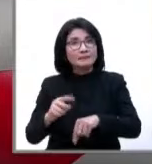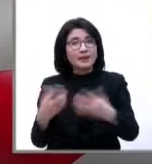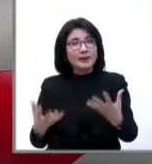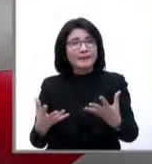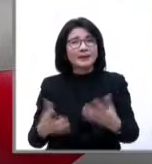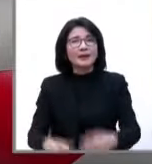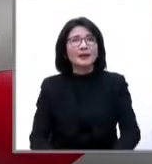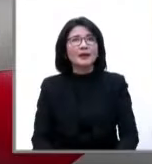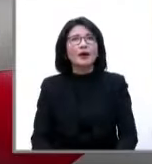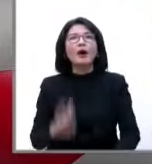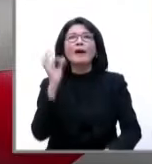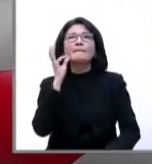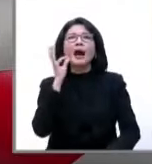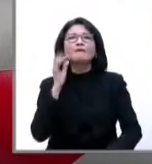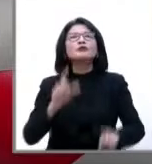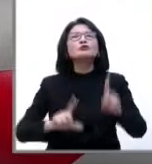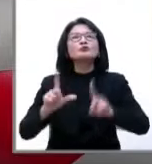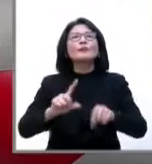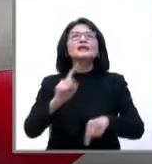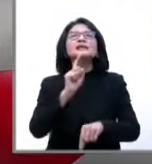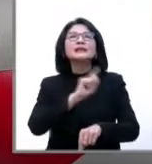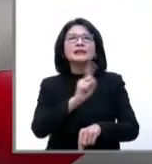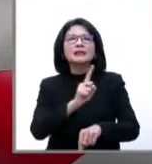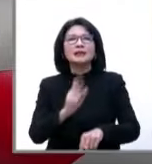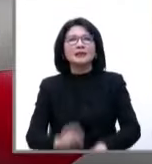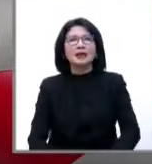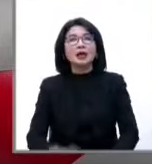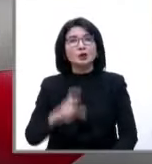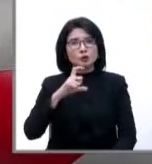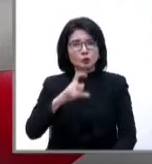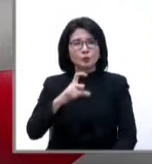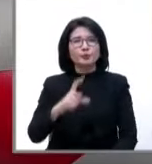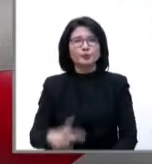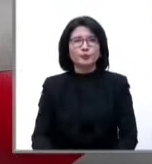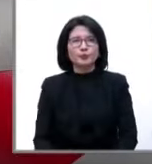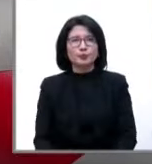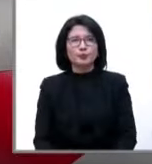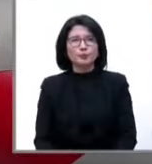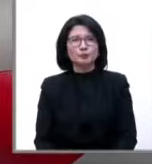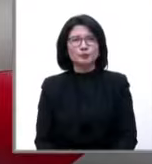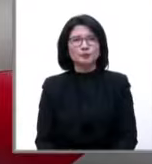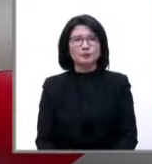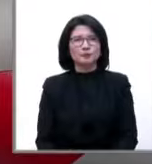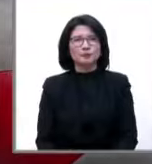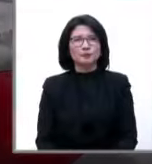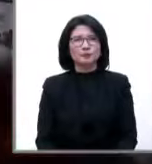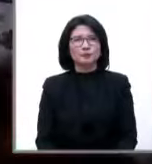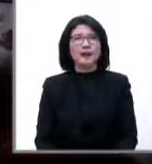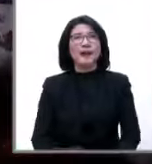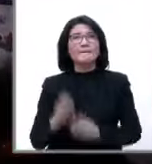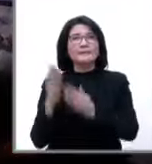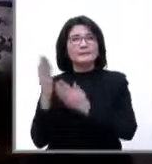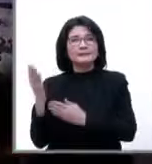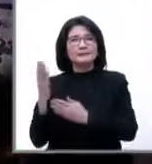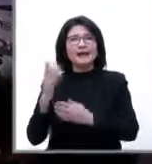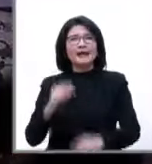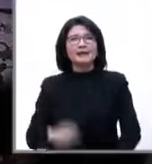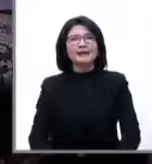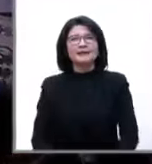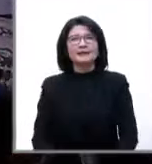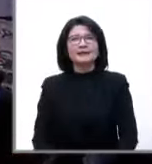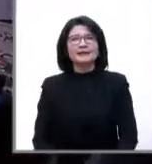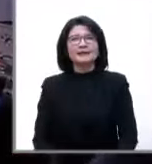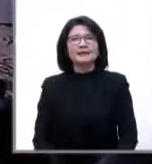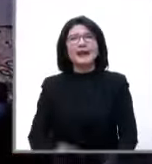17 detik 17 detik maksud kami cukup cukup Pak muhimin Baik kini kami persilakan calon wakil presiden nomor urut